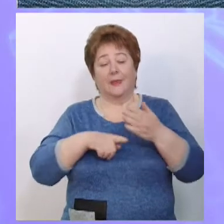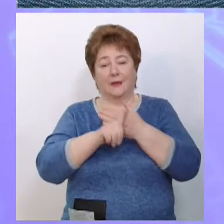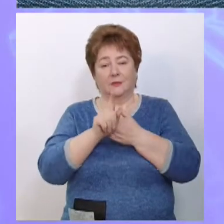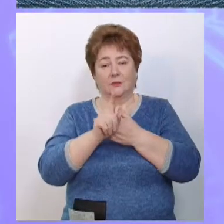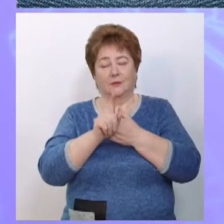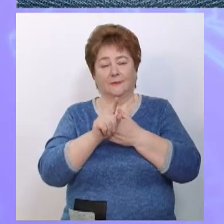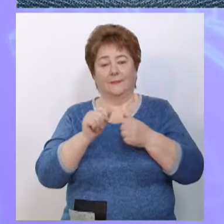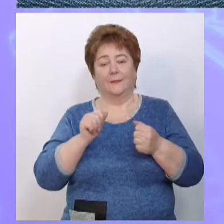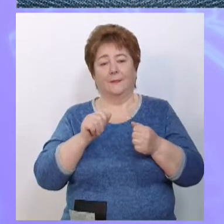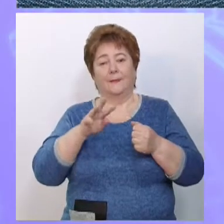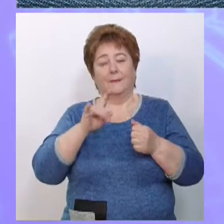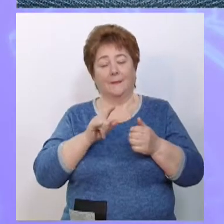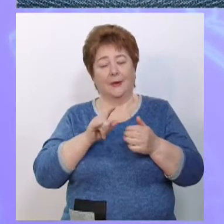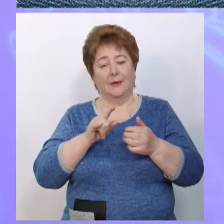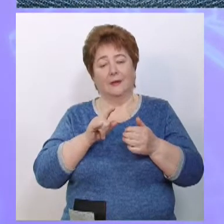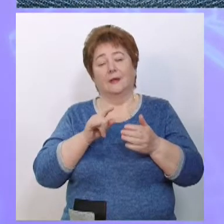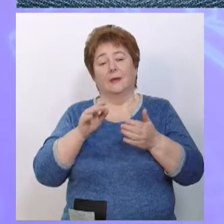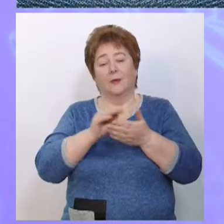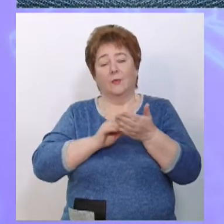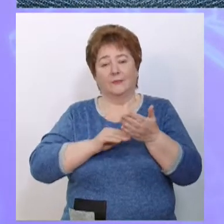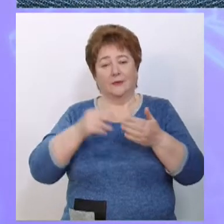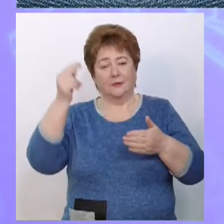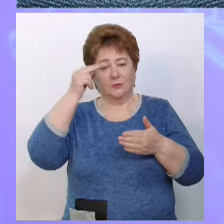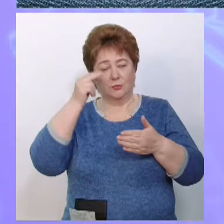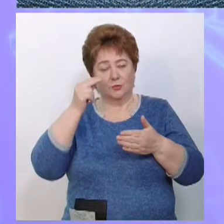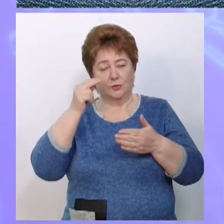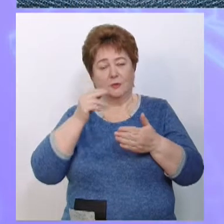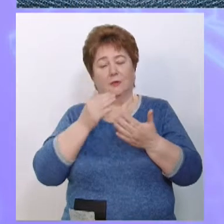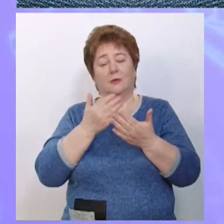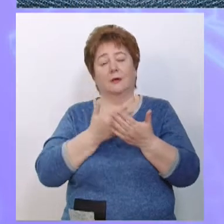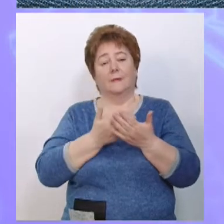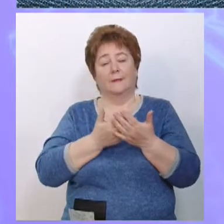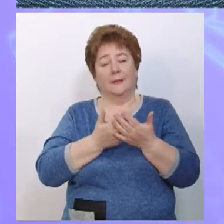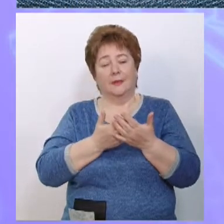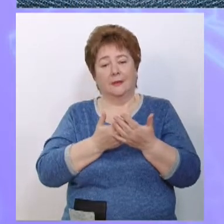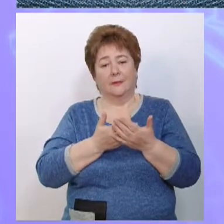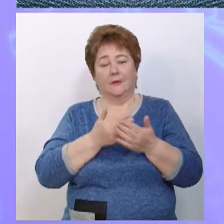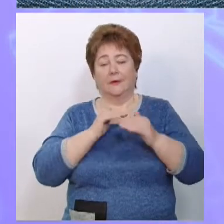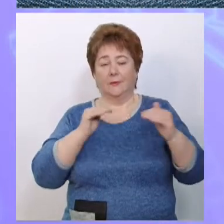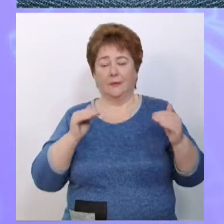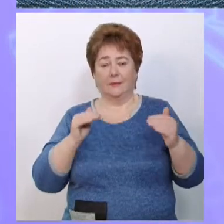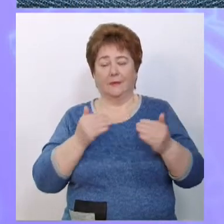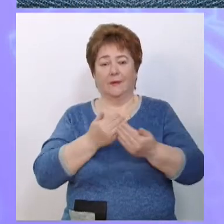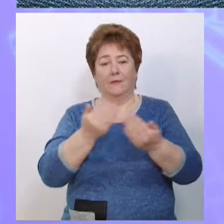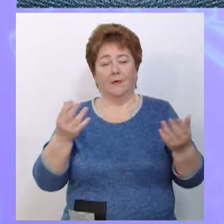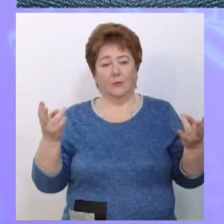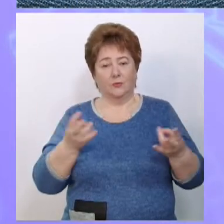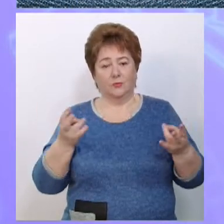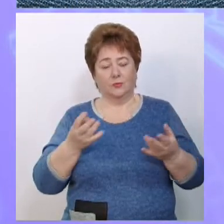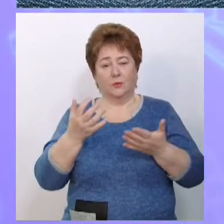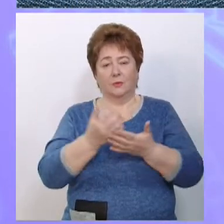Сначала мы повторим изученный материал. Ребята, вам